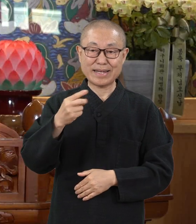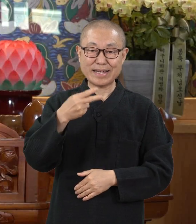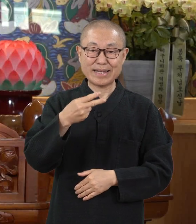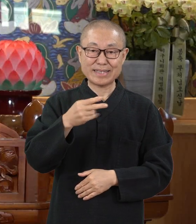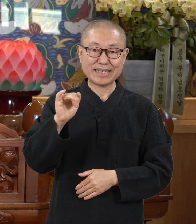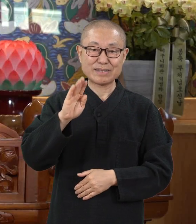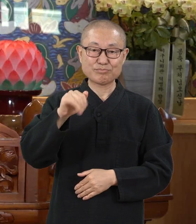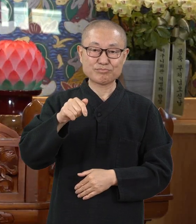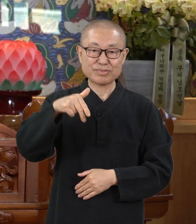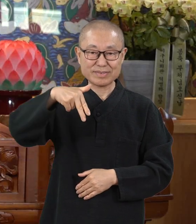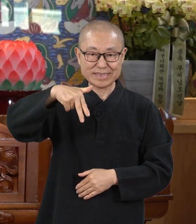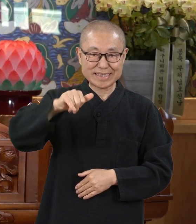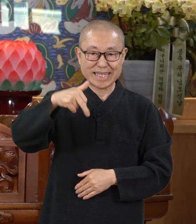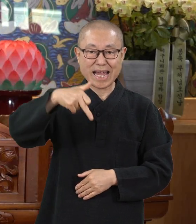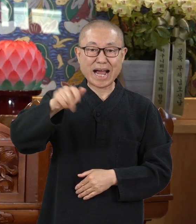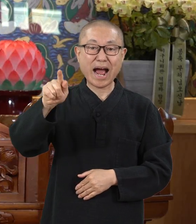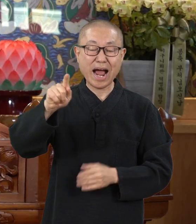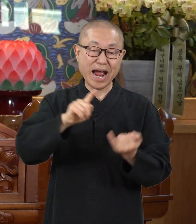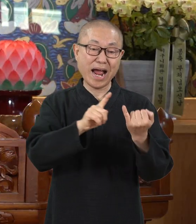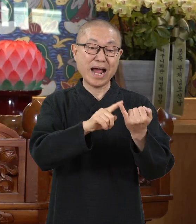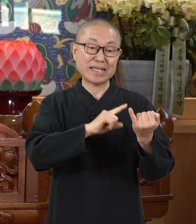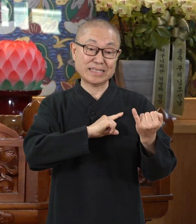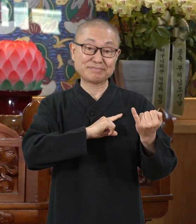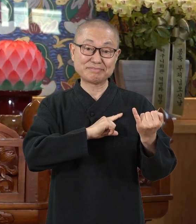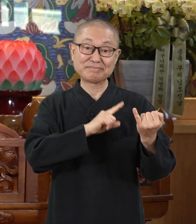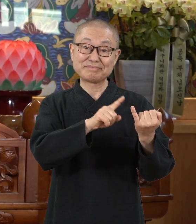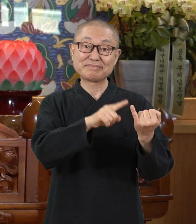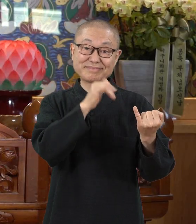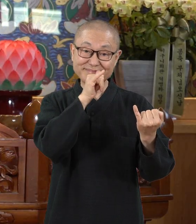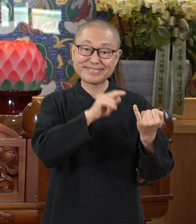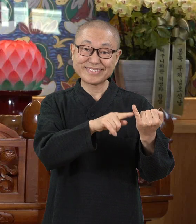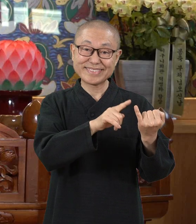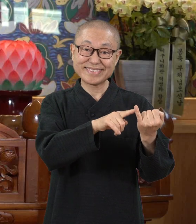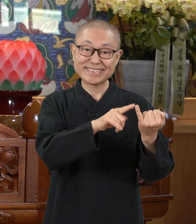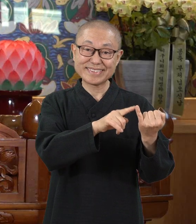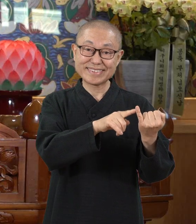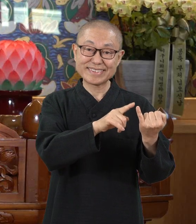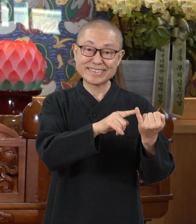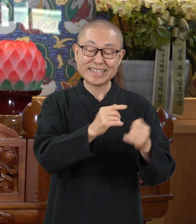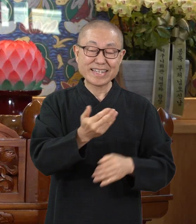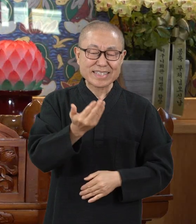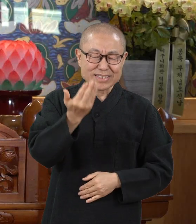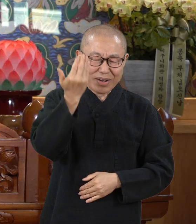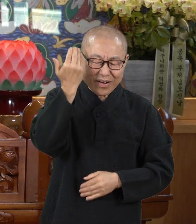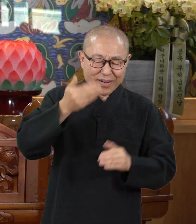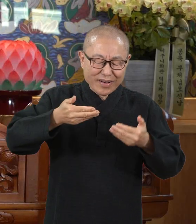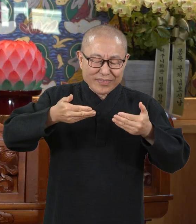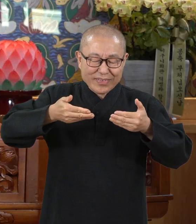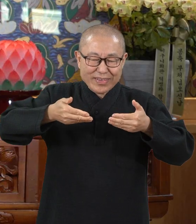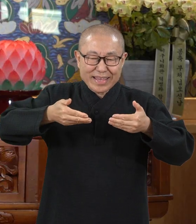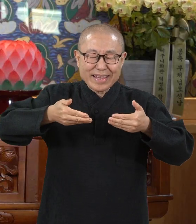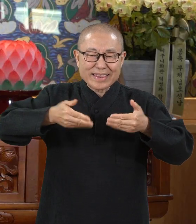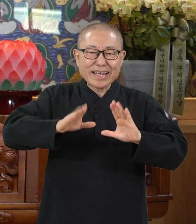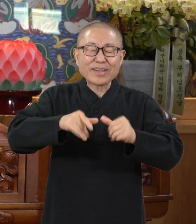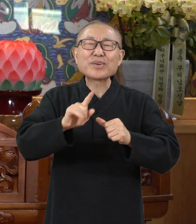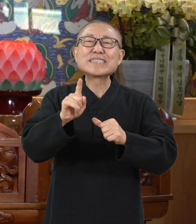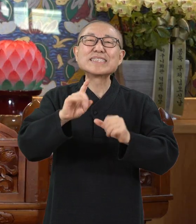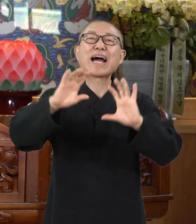빠티푸지카라는 여인이 있었습니다. 이 여인은 전생에 천상에